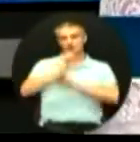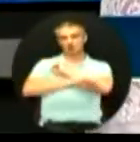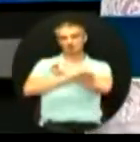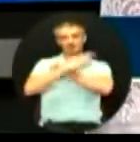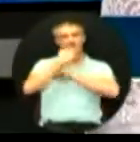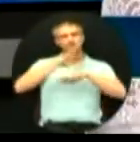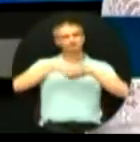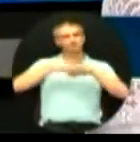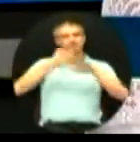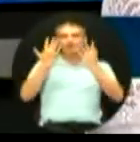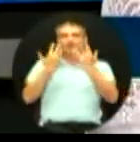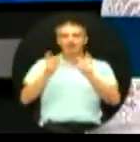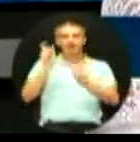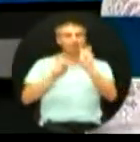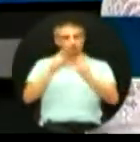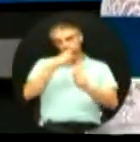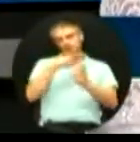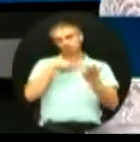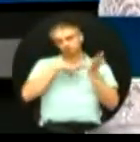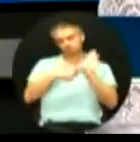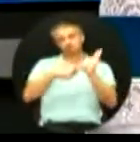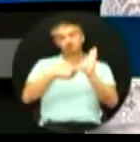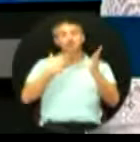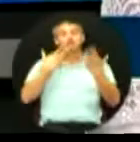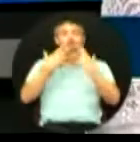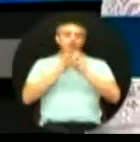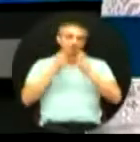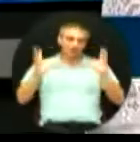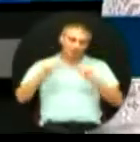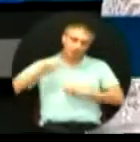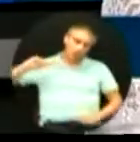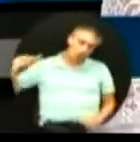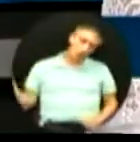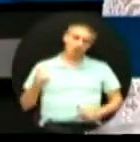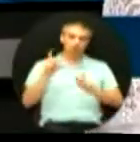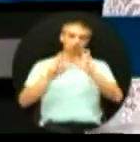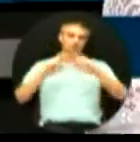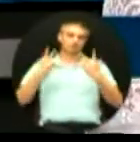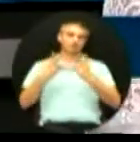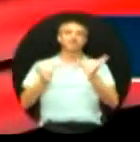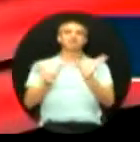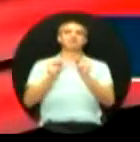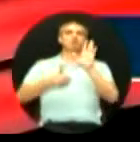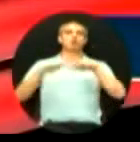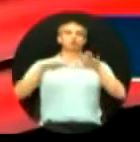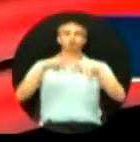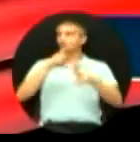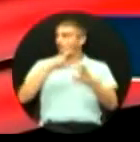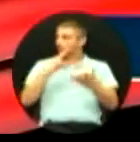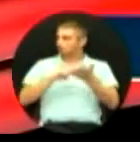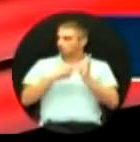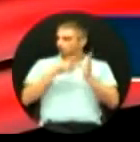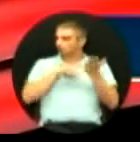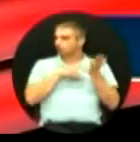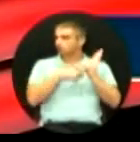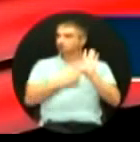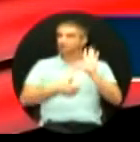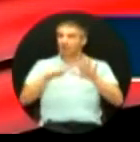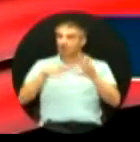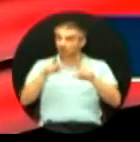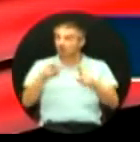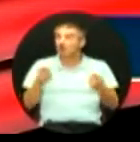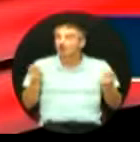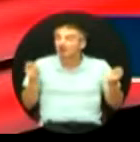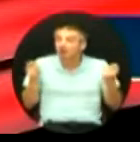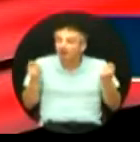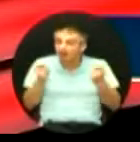העברית, והצגתי את כל הדברים הללו. בישיבה ארוכה עם כל אנשי הצוות, עם ראש הממשלה. והתוכנית הזאת שאת הצגת לראש הממשלה